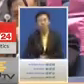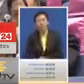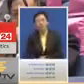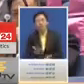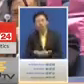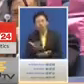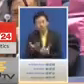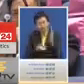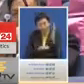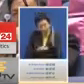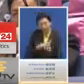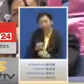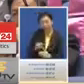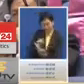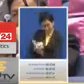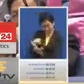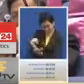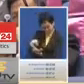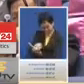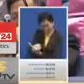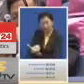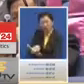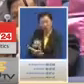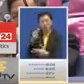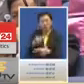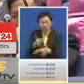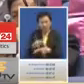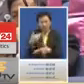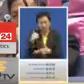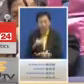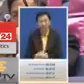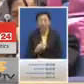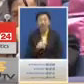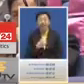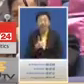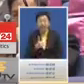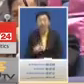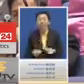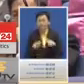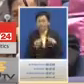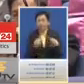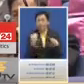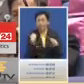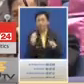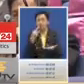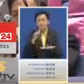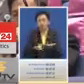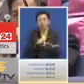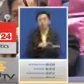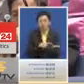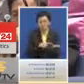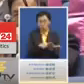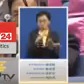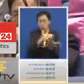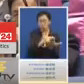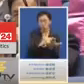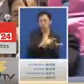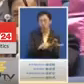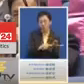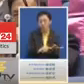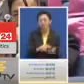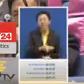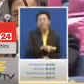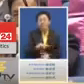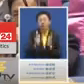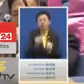ซื้อยางได้กับ3บริษัทนี้เท่านั้นมีชื่อด้วยถ้าอยากได้เดี๋ยวผมจะให้หนังสือมีกับผมมีตัวอย่างให้เดี๋ยวผมจะแจกสื่อมว